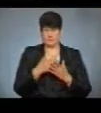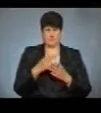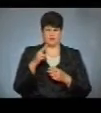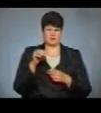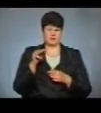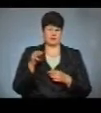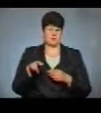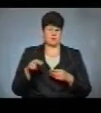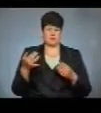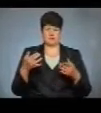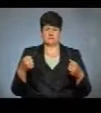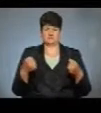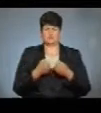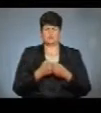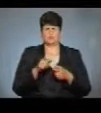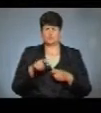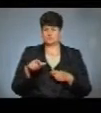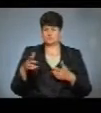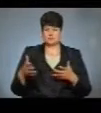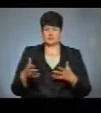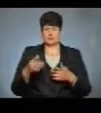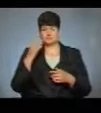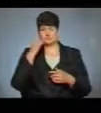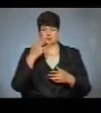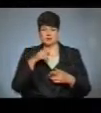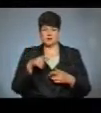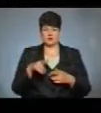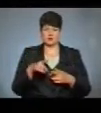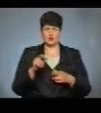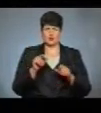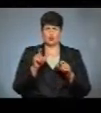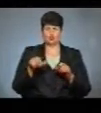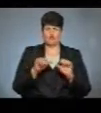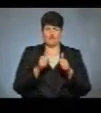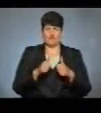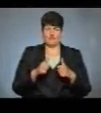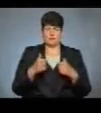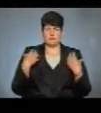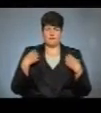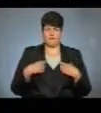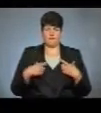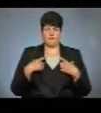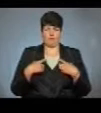дуже багато людей. Якийсь чоловік на підлозі, люди в формі, в бронежилетах, в касках,